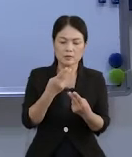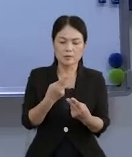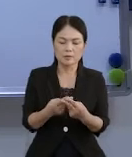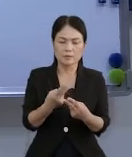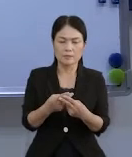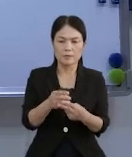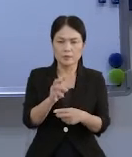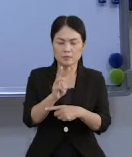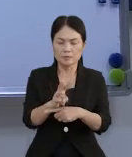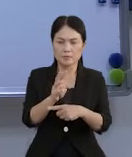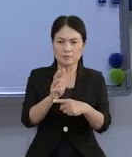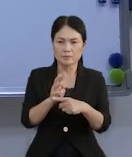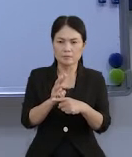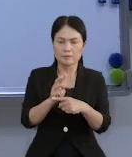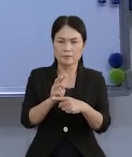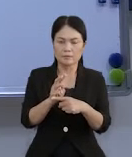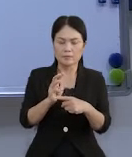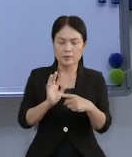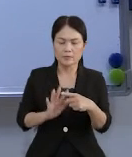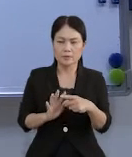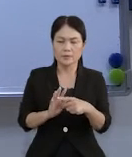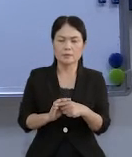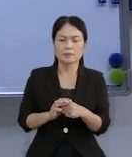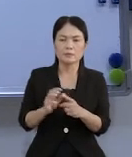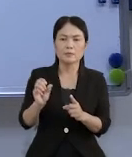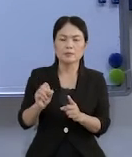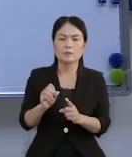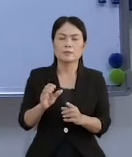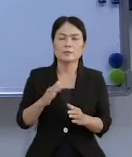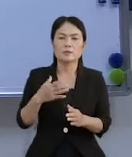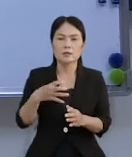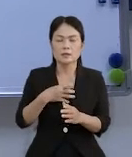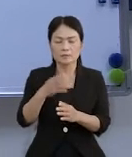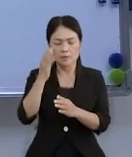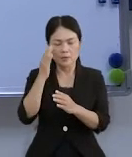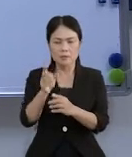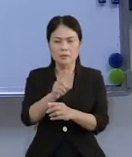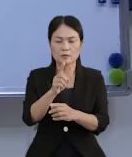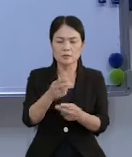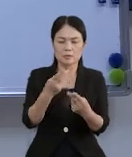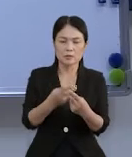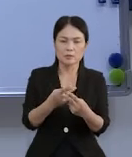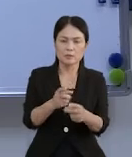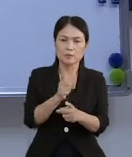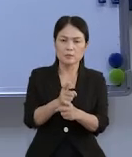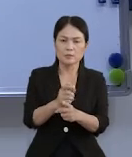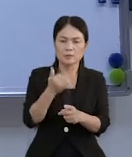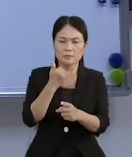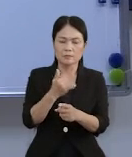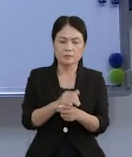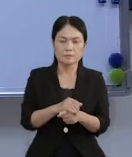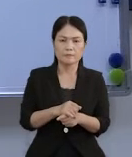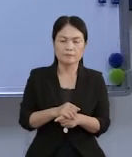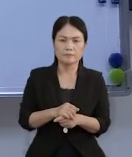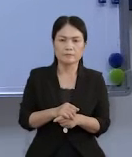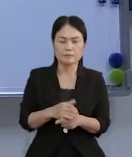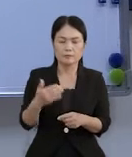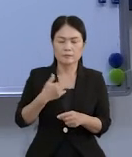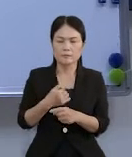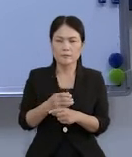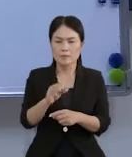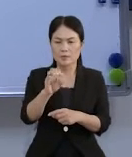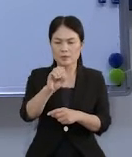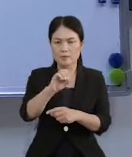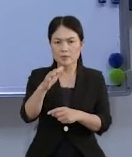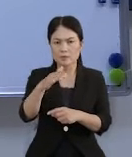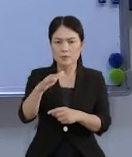cứ bây phía pram, pram lịch. Bà sân bà con chọn, chọn đăng thà, tao chầm lõi rồi bà dương trâu rưu cơ khó. Rưu miên phía lùm